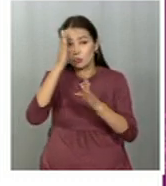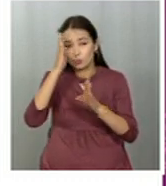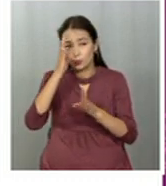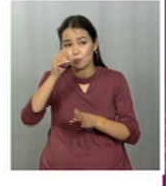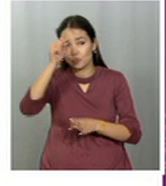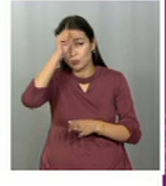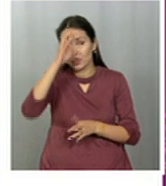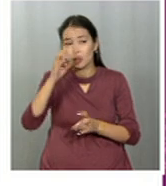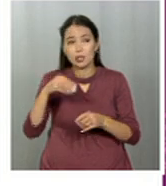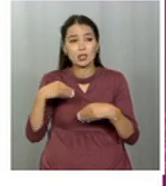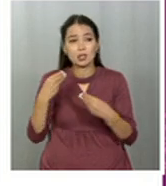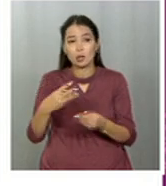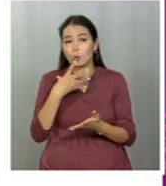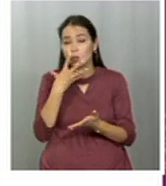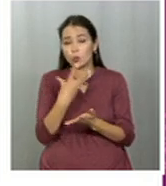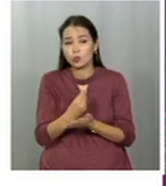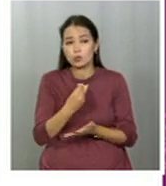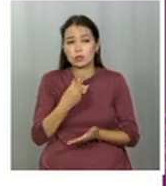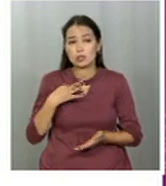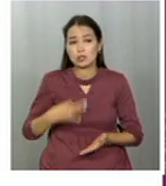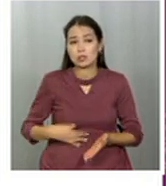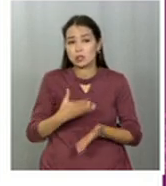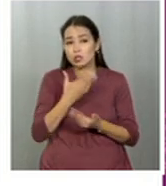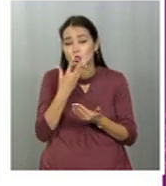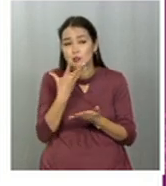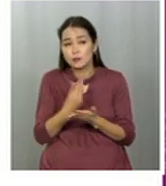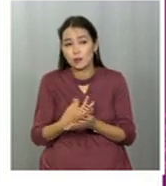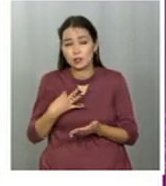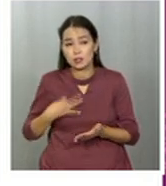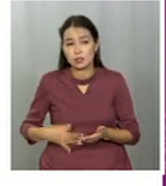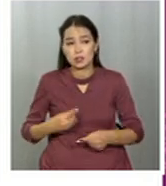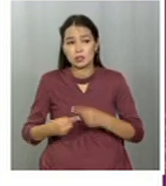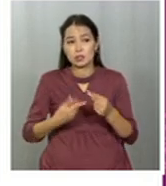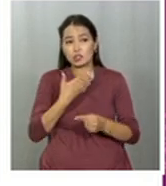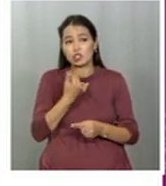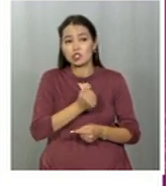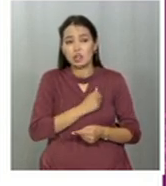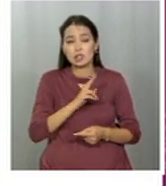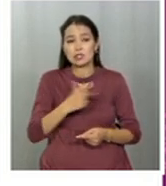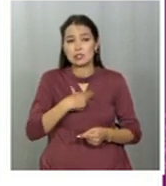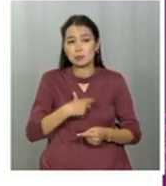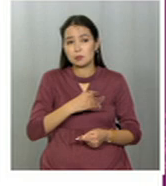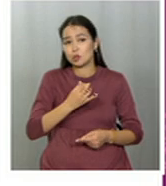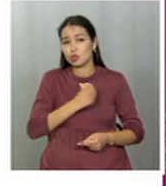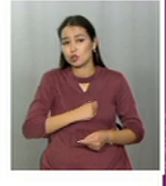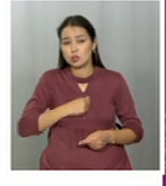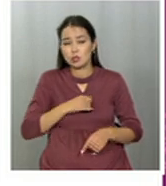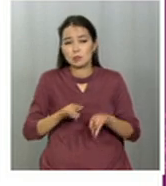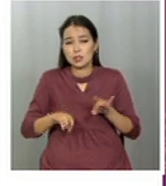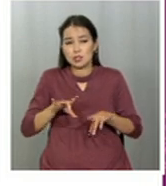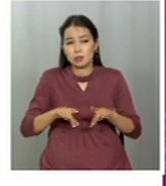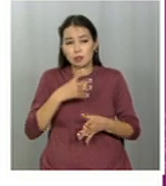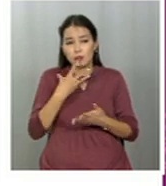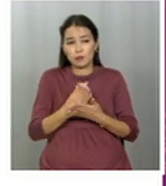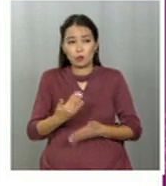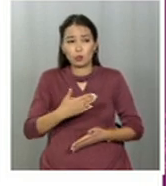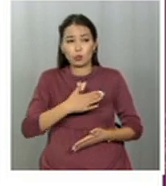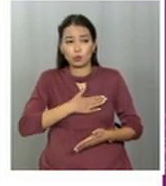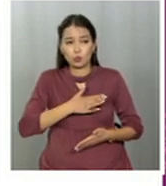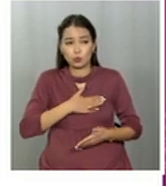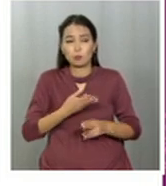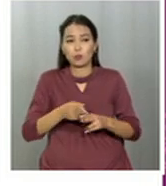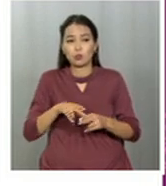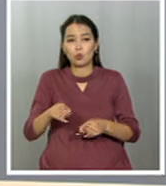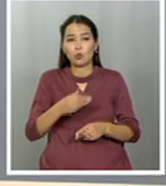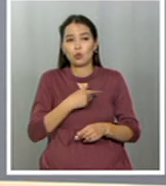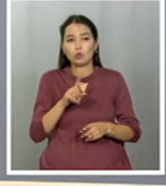Бог не дал ему собственного сына своей крови. Жалость к себе и злоба кипят в его сердце. Поэтому он хочет, чтобы